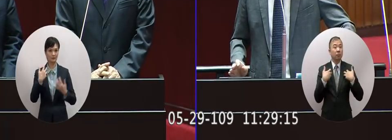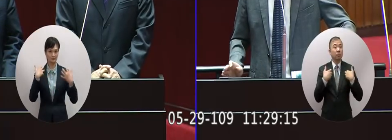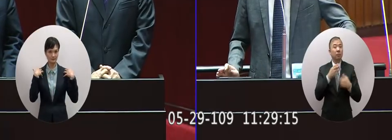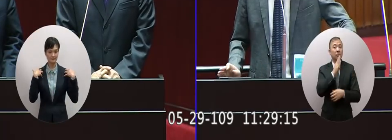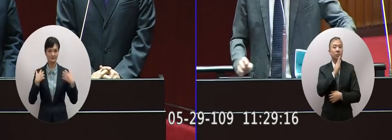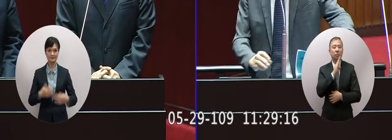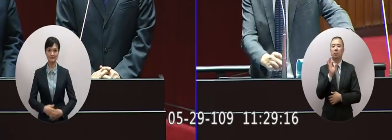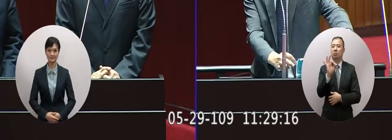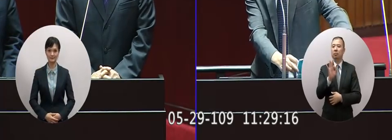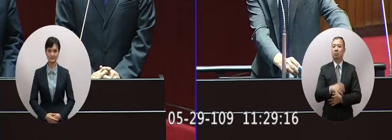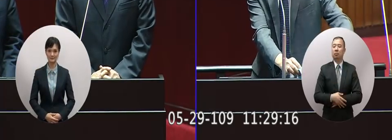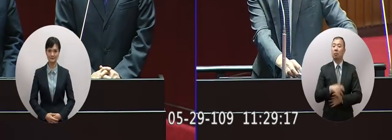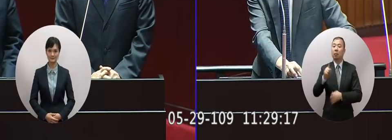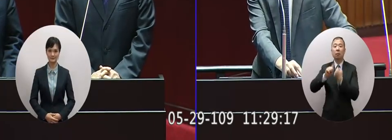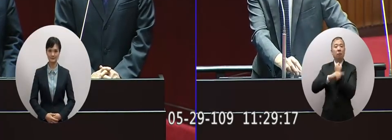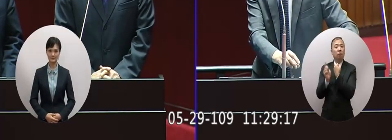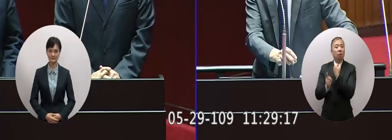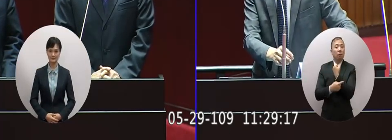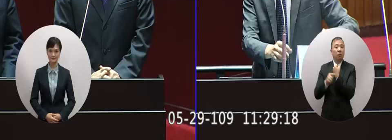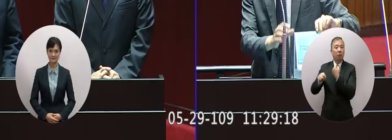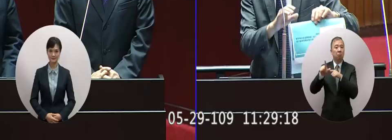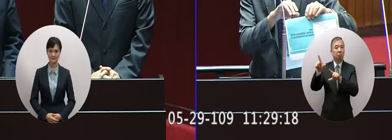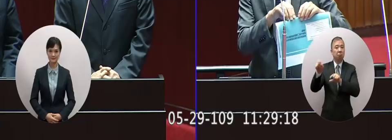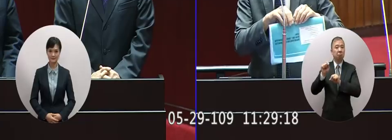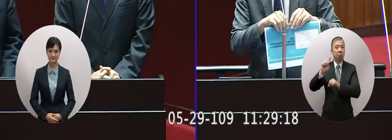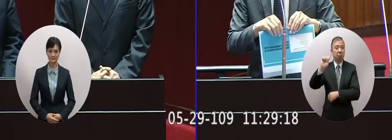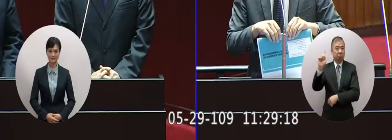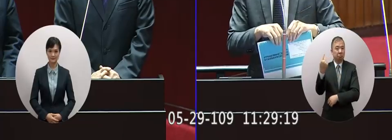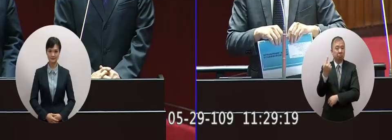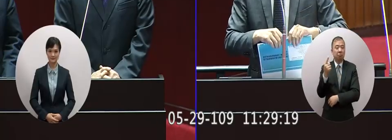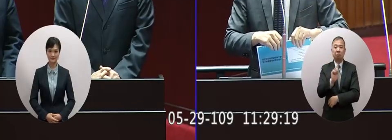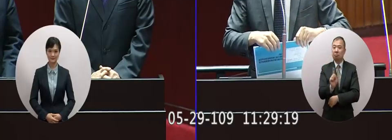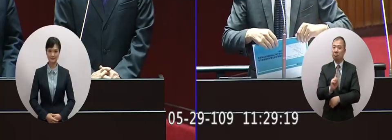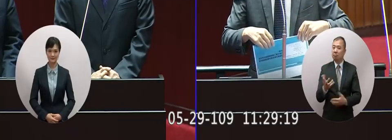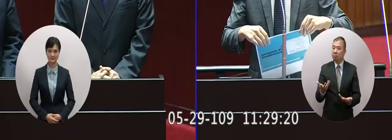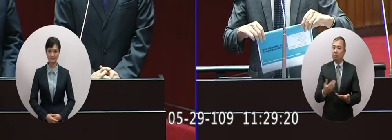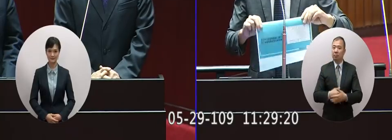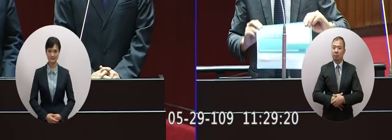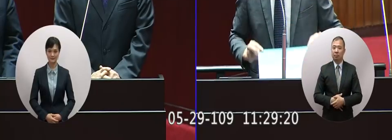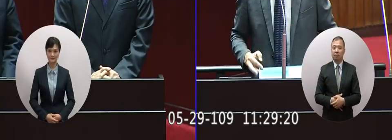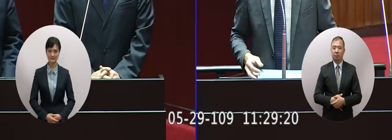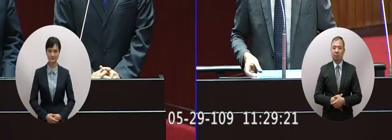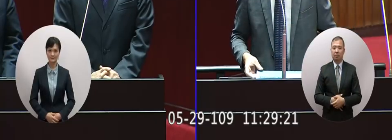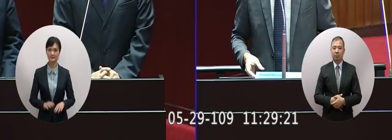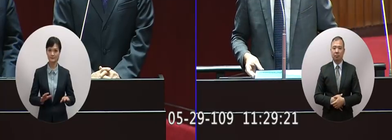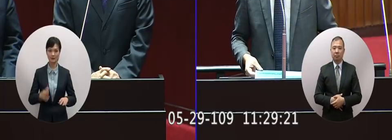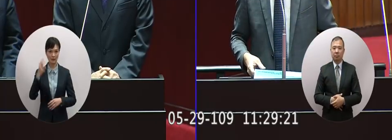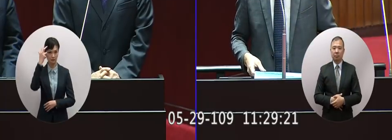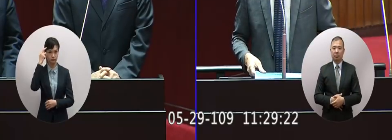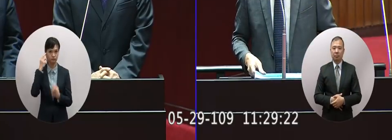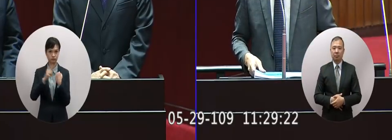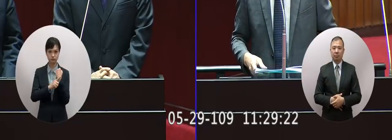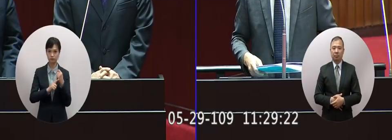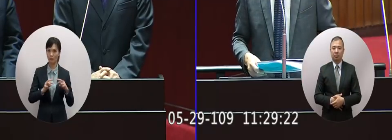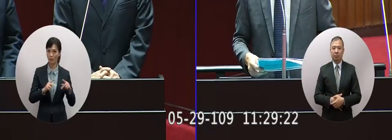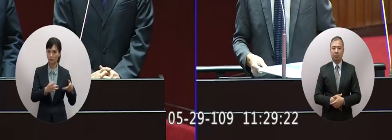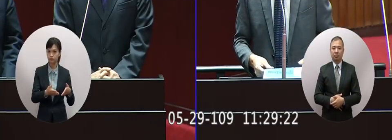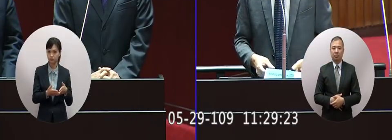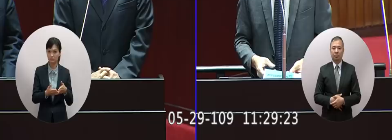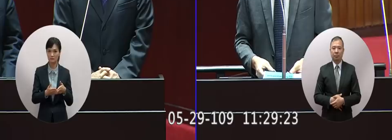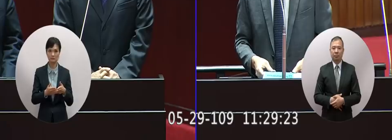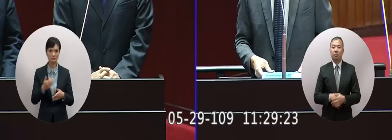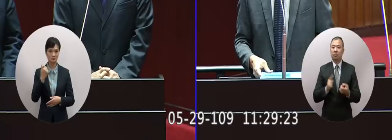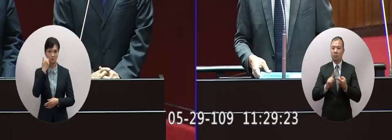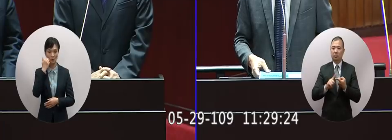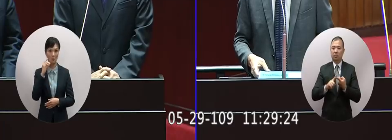那其实那当然是依据什么法呢？如果是在这个复决的这个部分， 因为修宪的话，发动权还是在